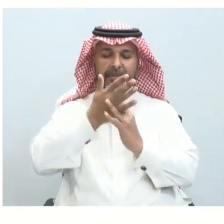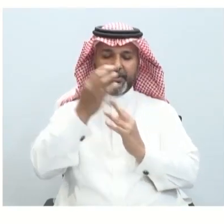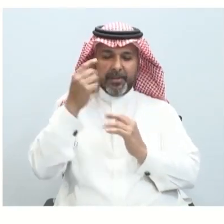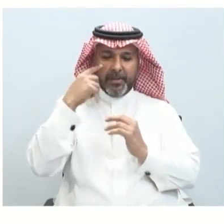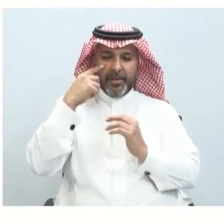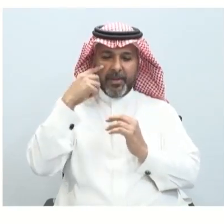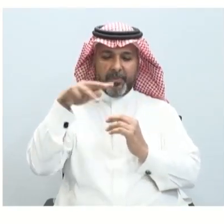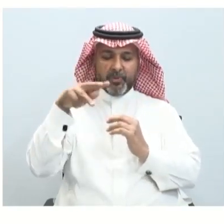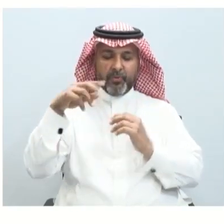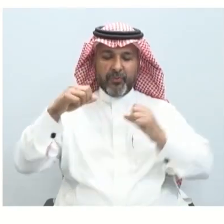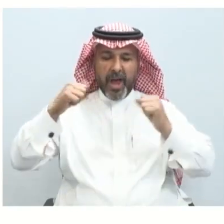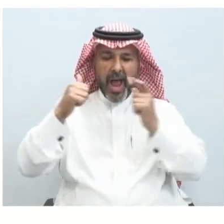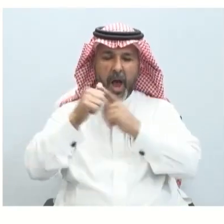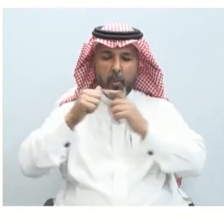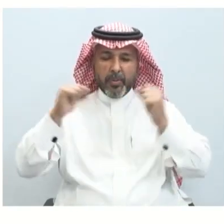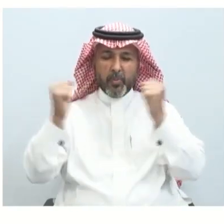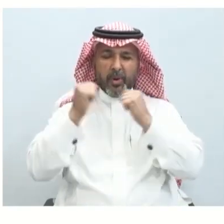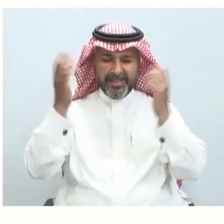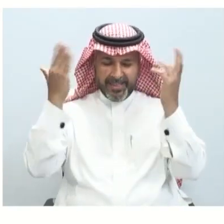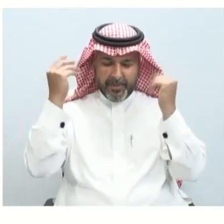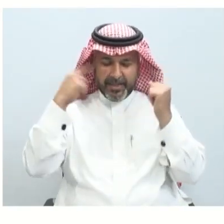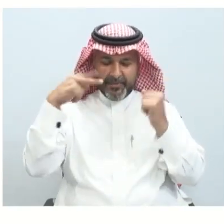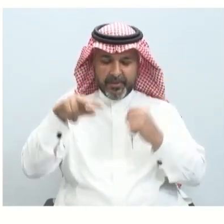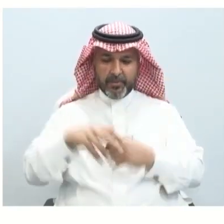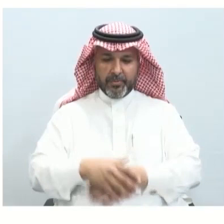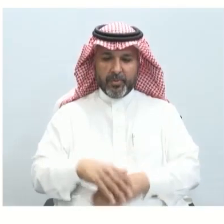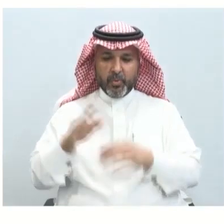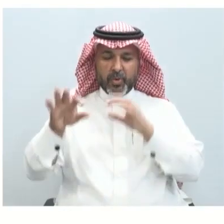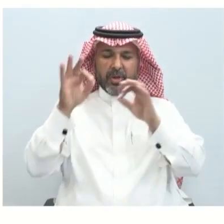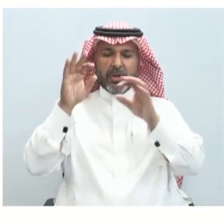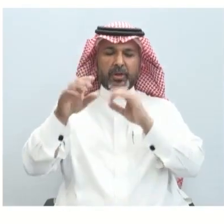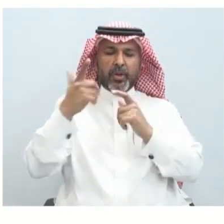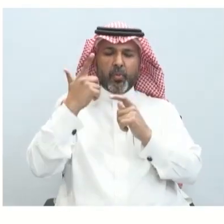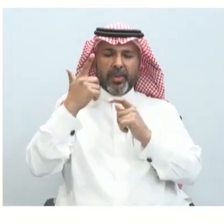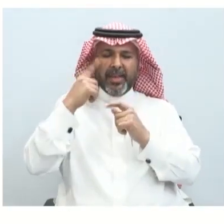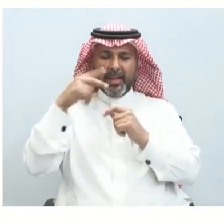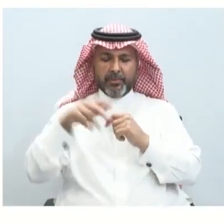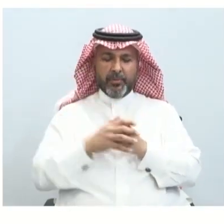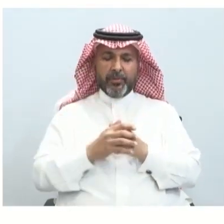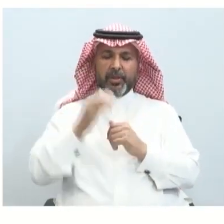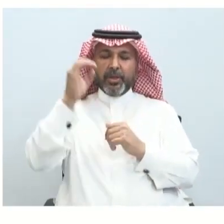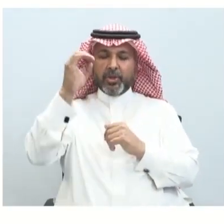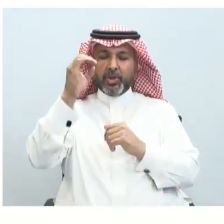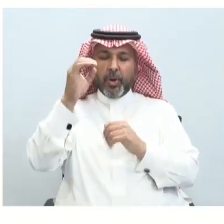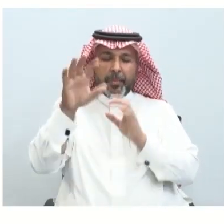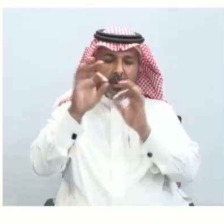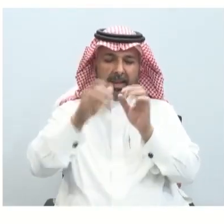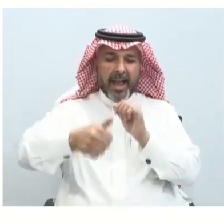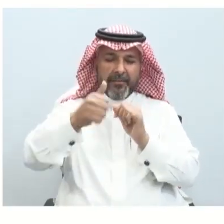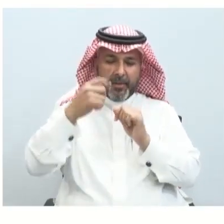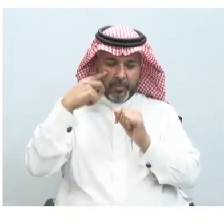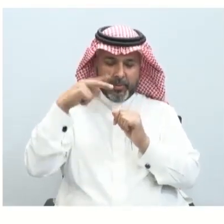مراجعه المفردات بالتحديد يذكر اختر واختر المصطلح المناسب من صفحه دليل مراجعه الفصل لكل مما